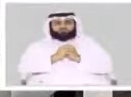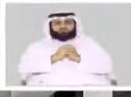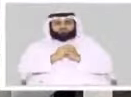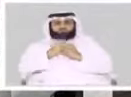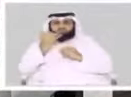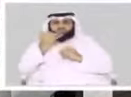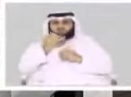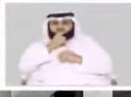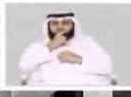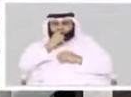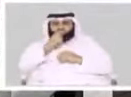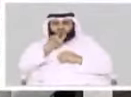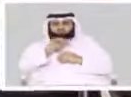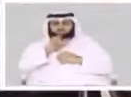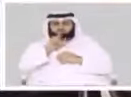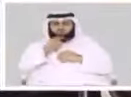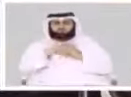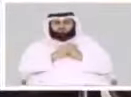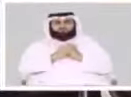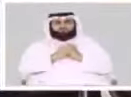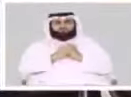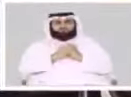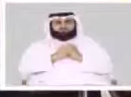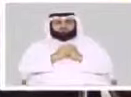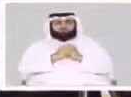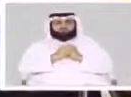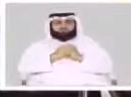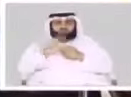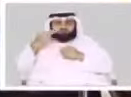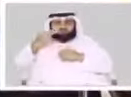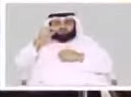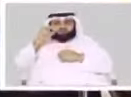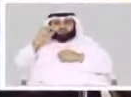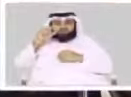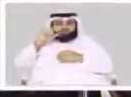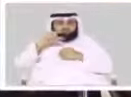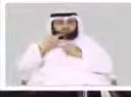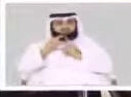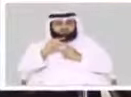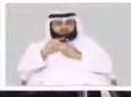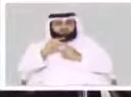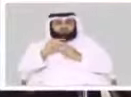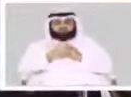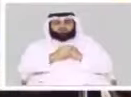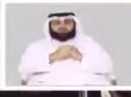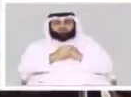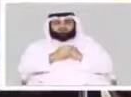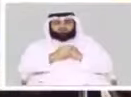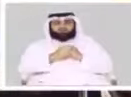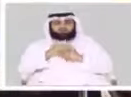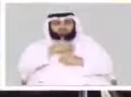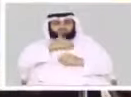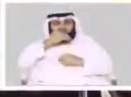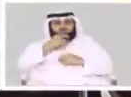مهم جدا، وهو أن هذا العقد خوطب به